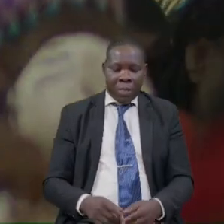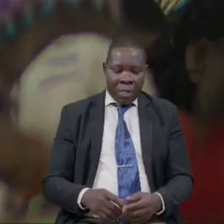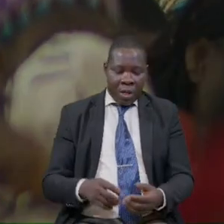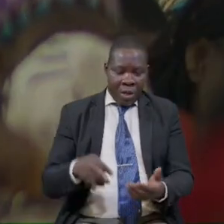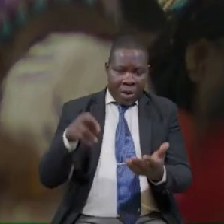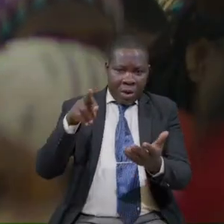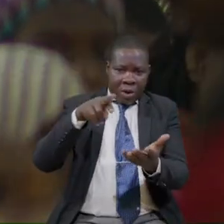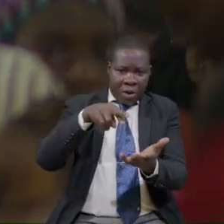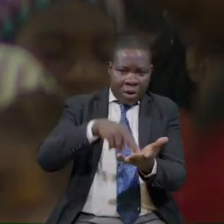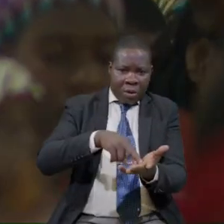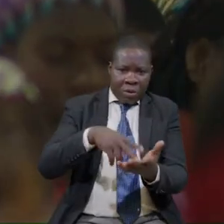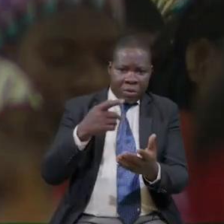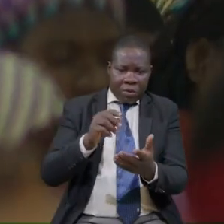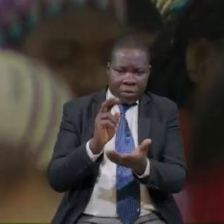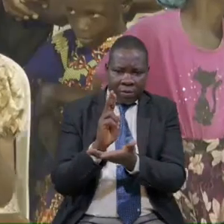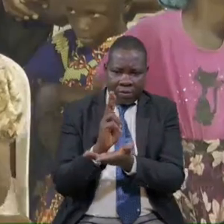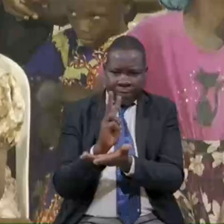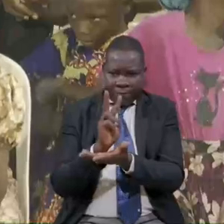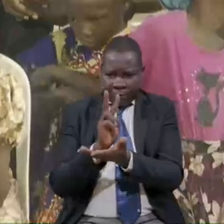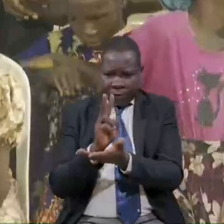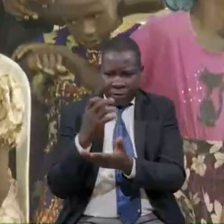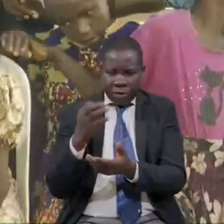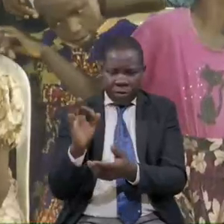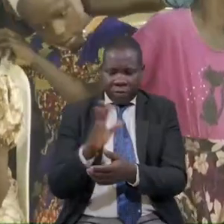Vous pourrez également